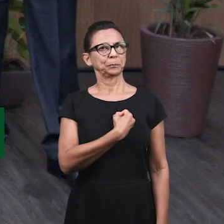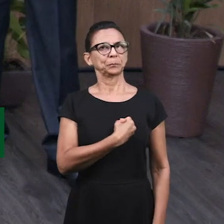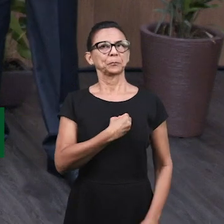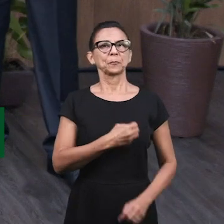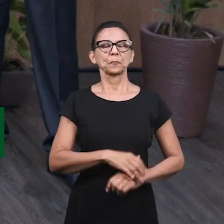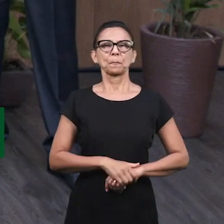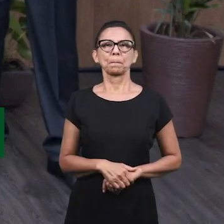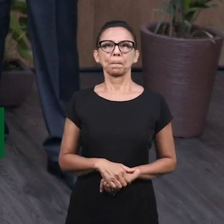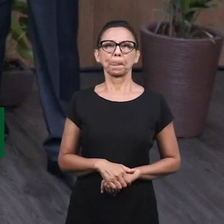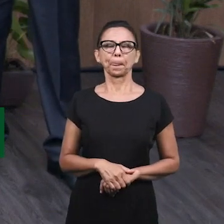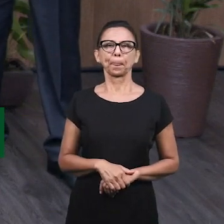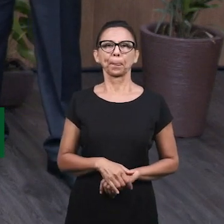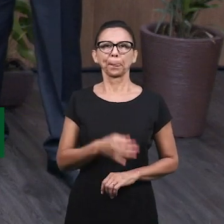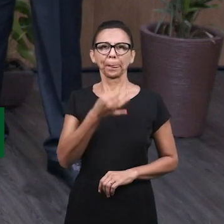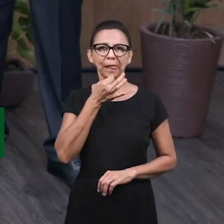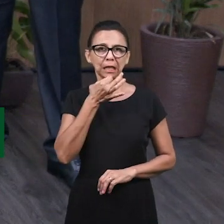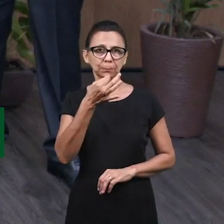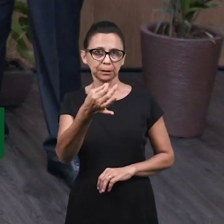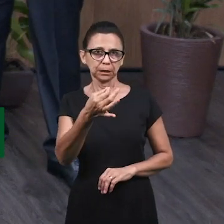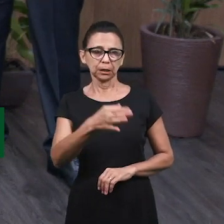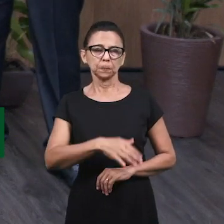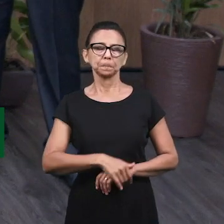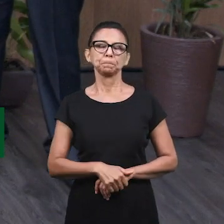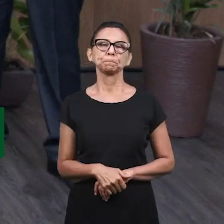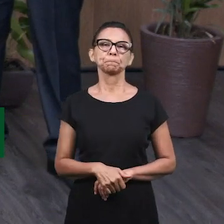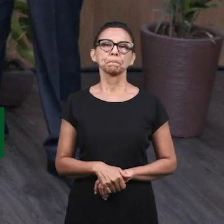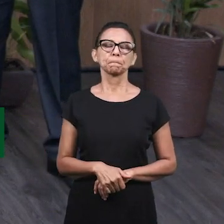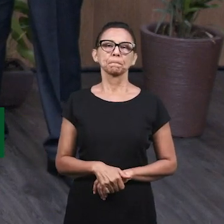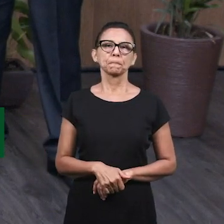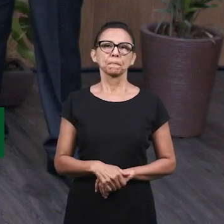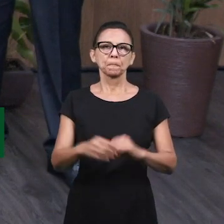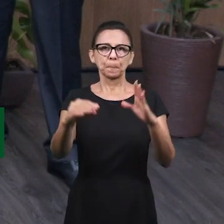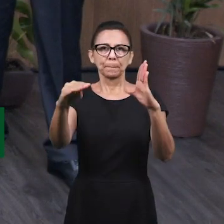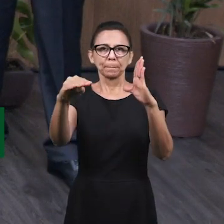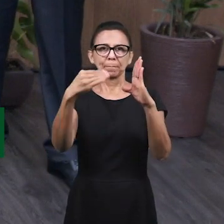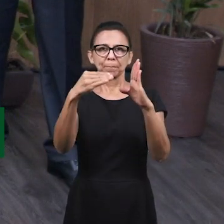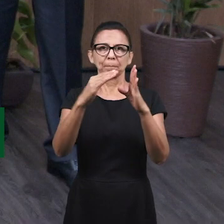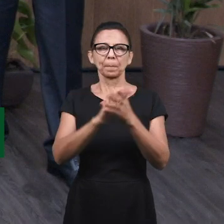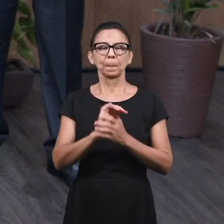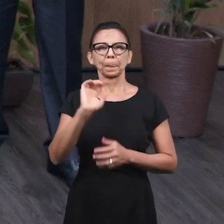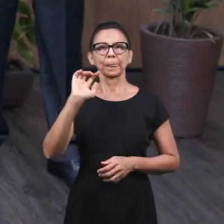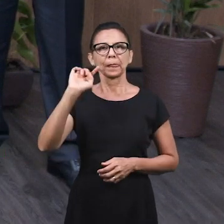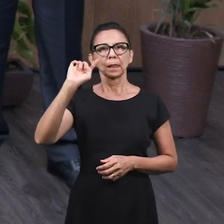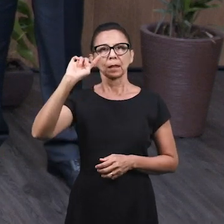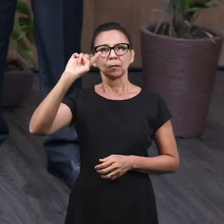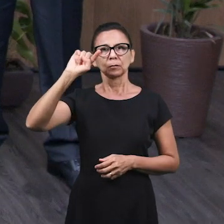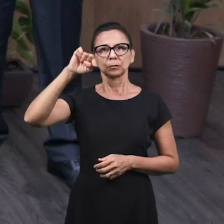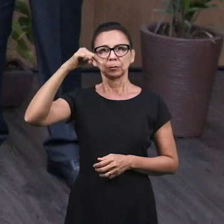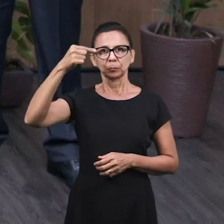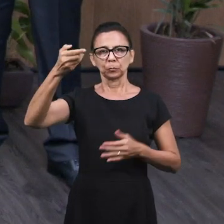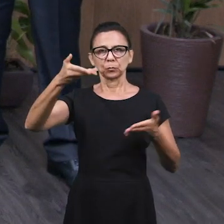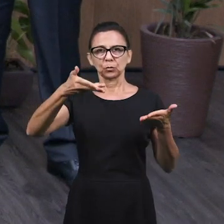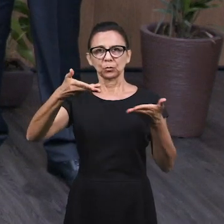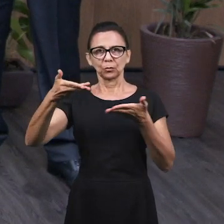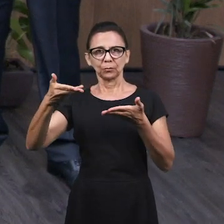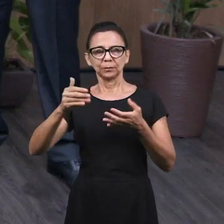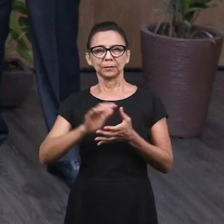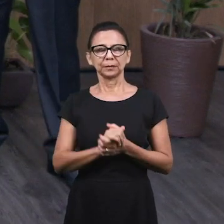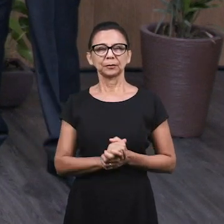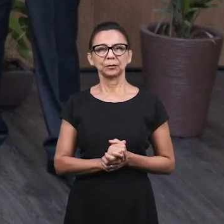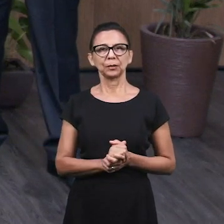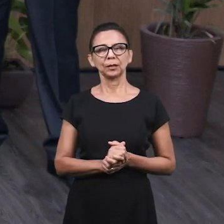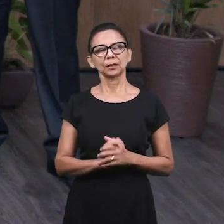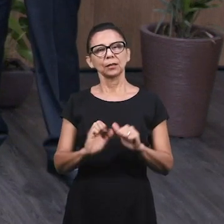Participez en envoyant votre commentaire. Dando o seu comentário Ensuite, je vous invite à participer d'une louange, a participar